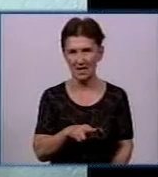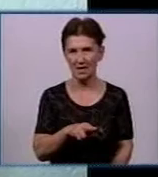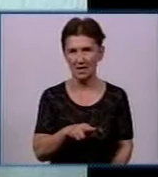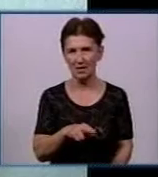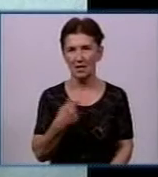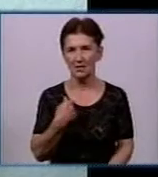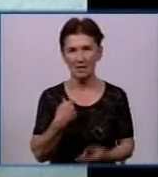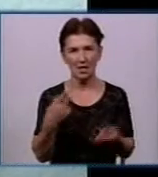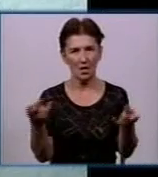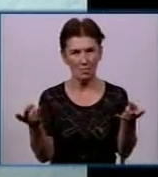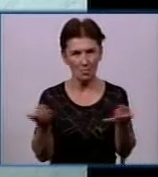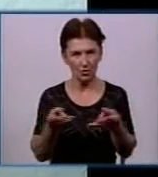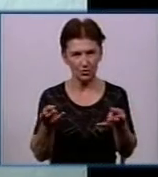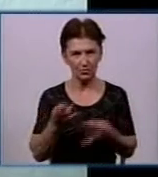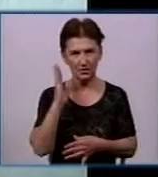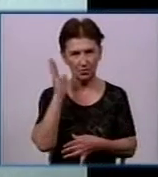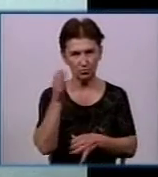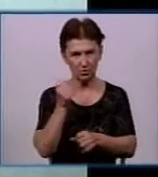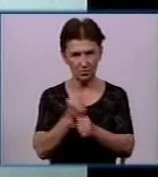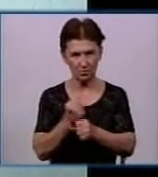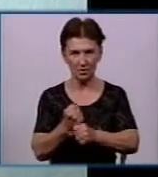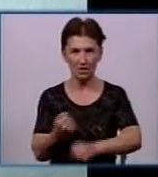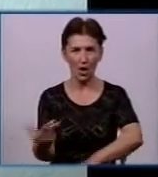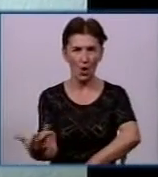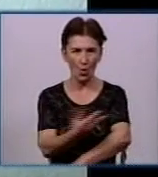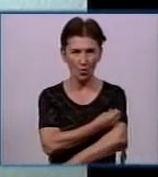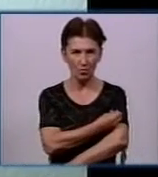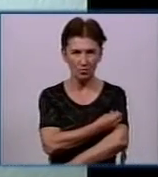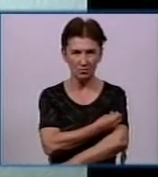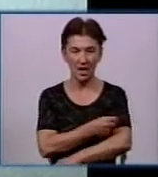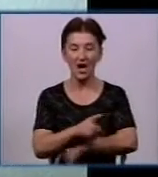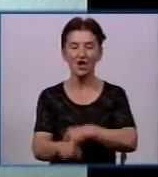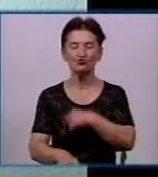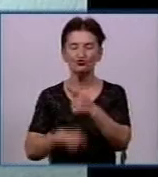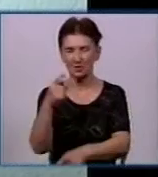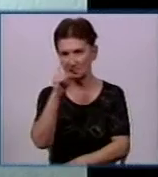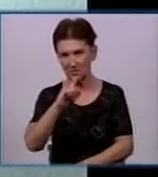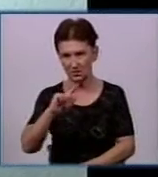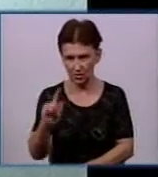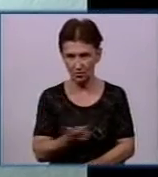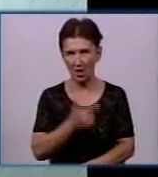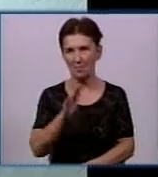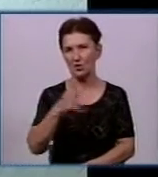Нам потрібно буде зробити уколочний поліомієліт, через місяць наступний поліомієліт і потім